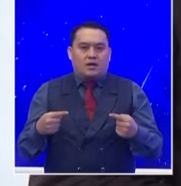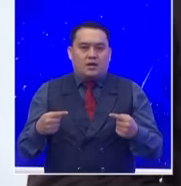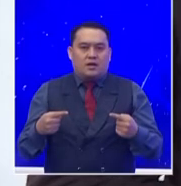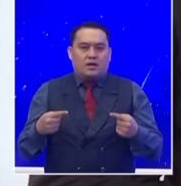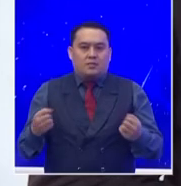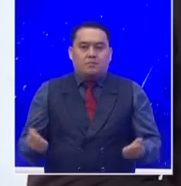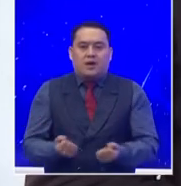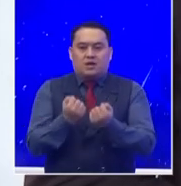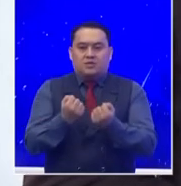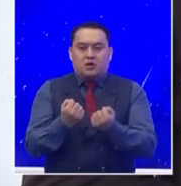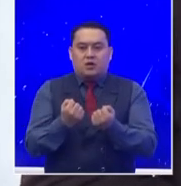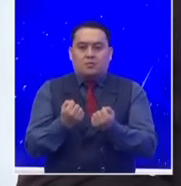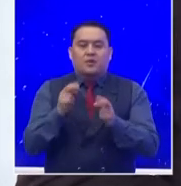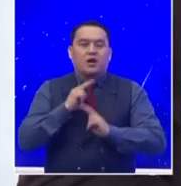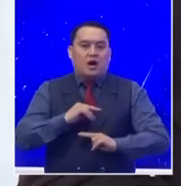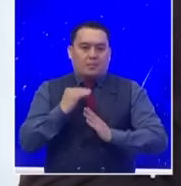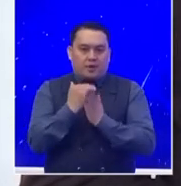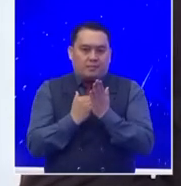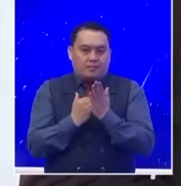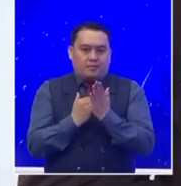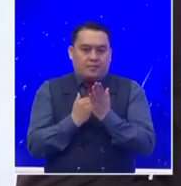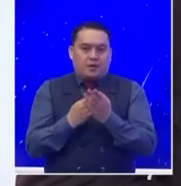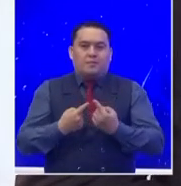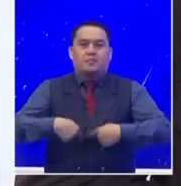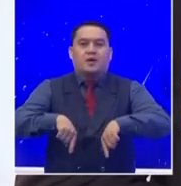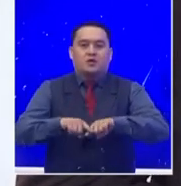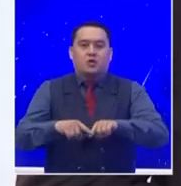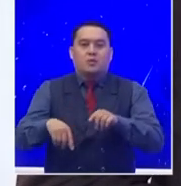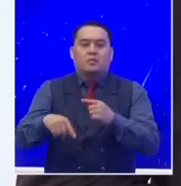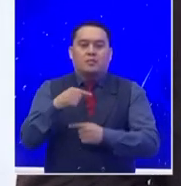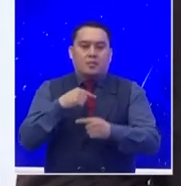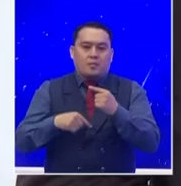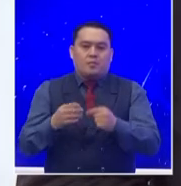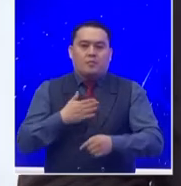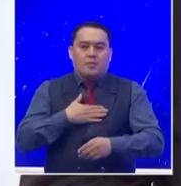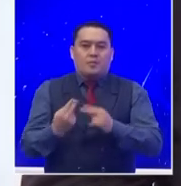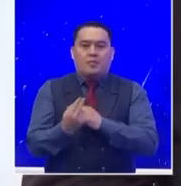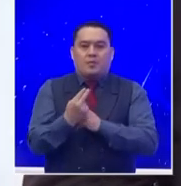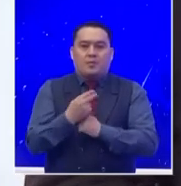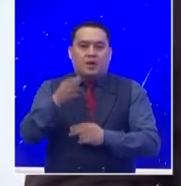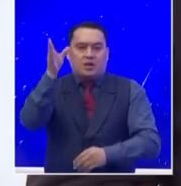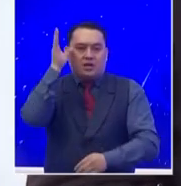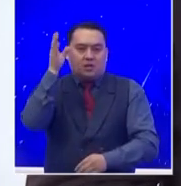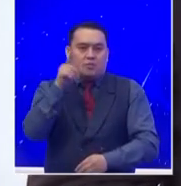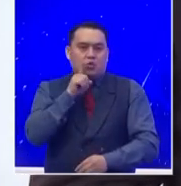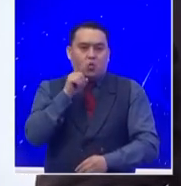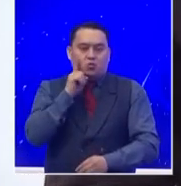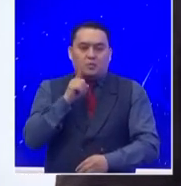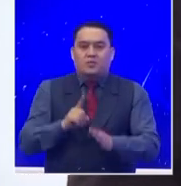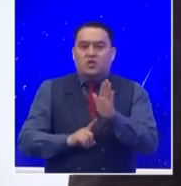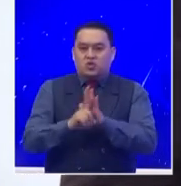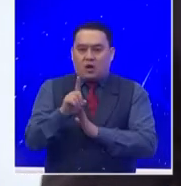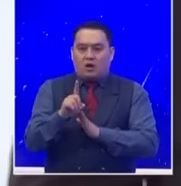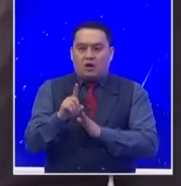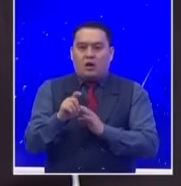поддержки по комплексным программам. То есть сегодня палата предпринимателей помогает нам, именно молодым ученым, начинающим предпринимателям,